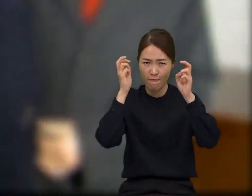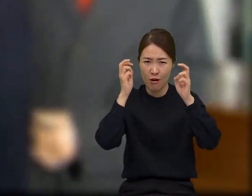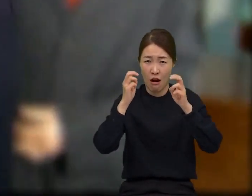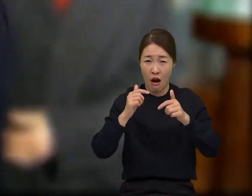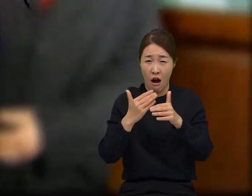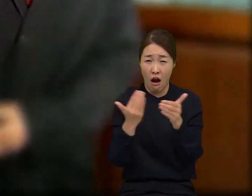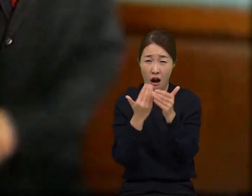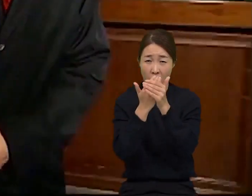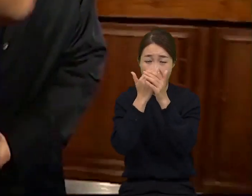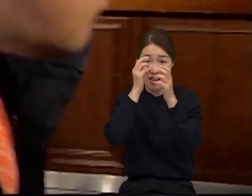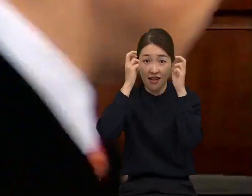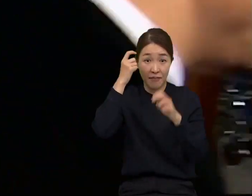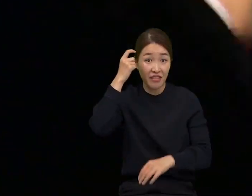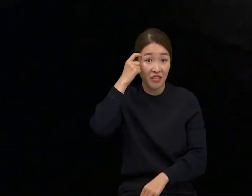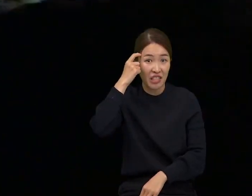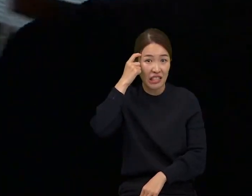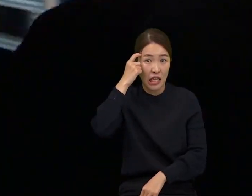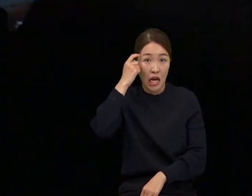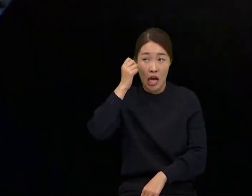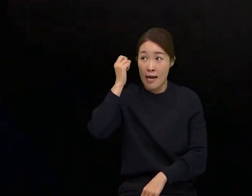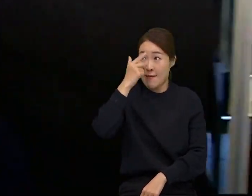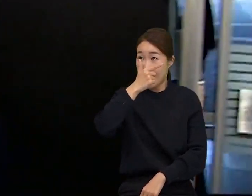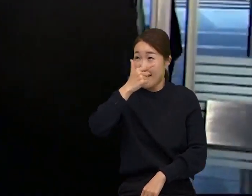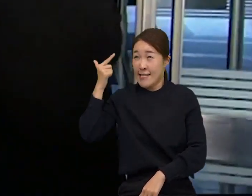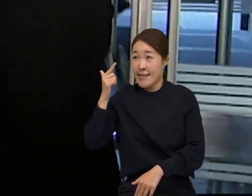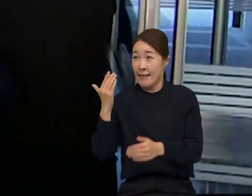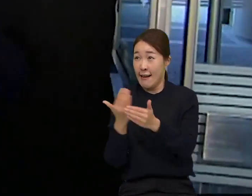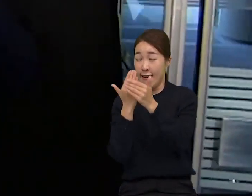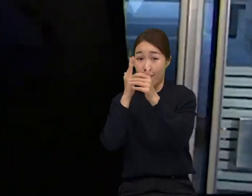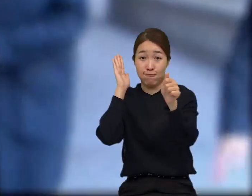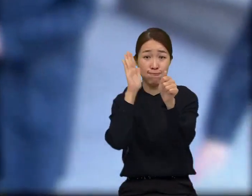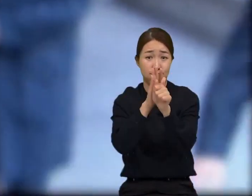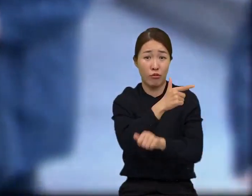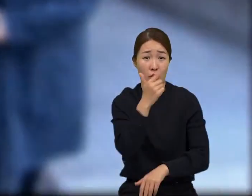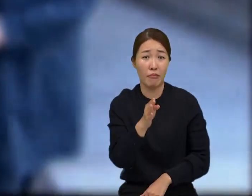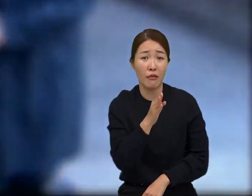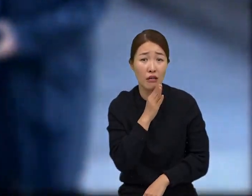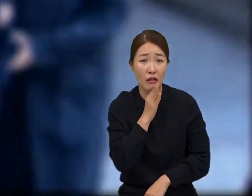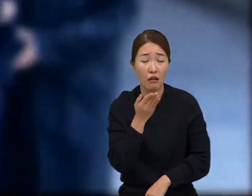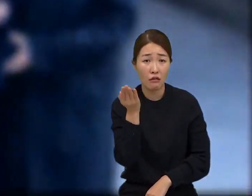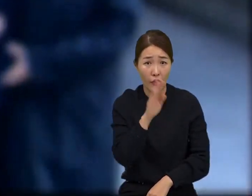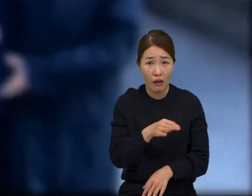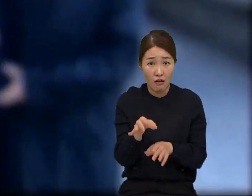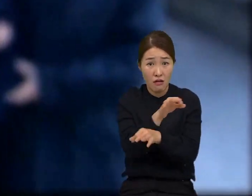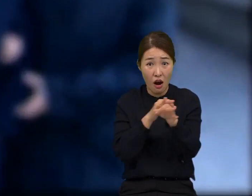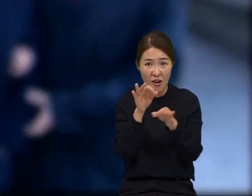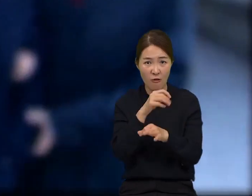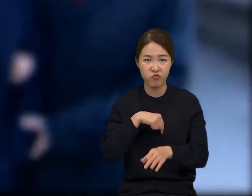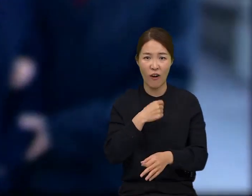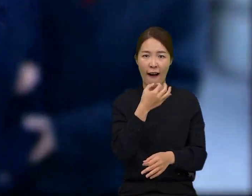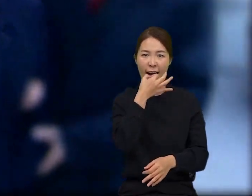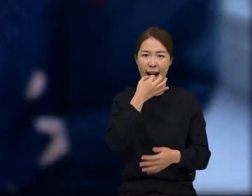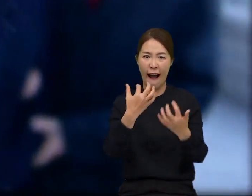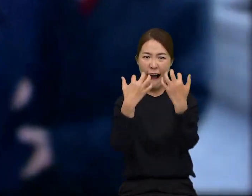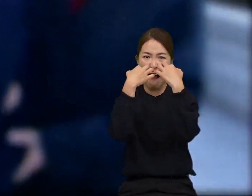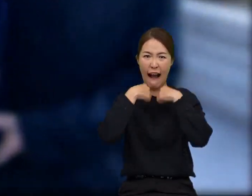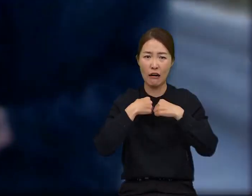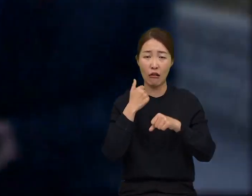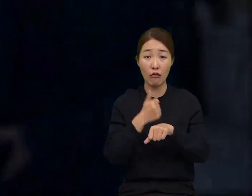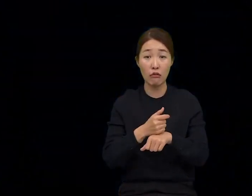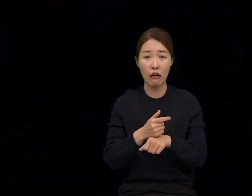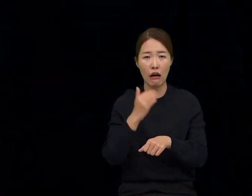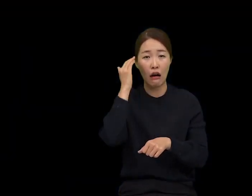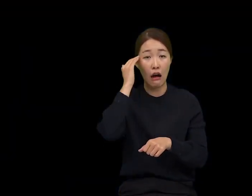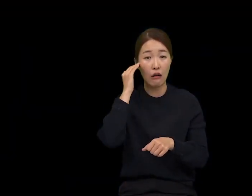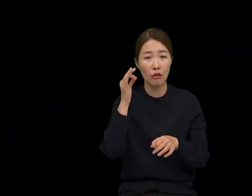기업가 정신은 고도 성장에 크게 기여했으나 황제 경영과 같은 독단적 경영으로 국가 경제에 큰 부담을